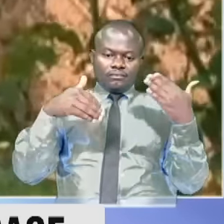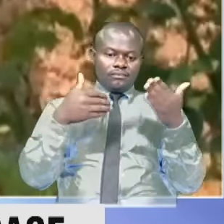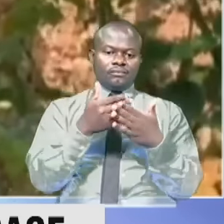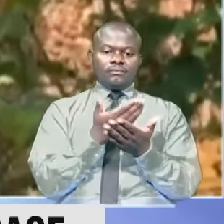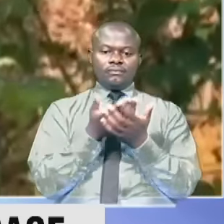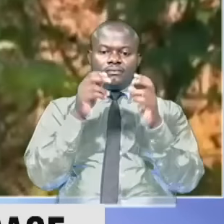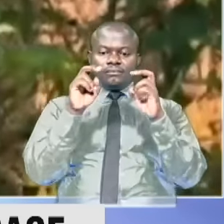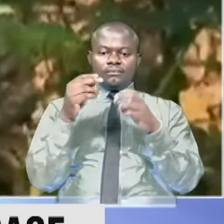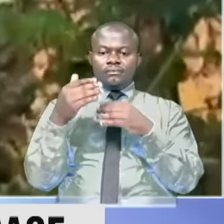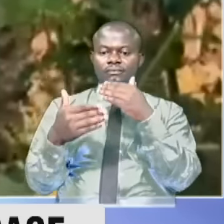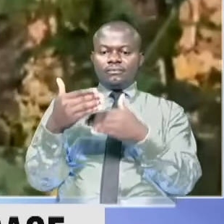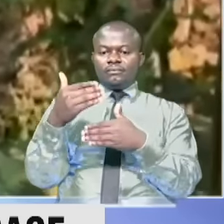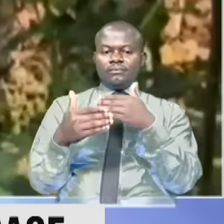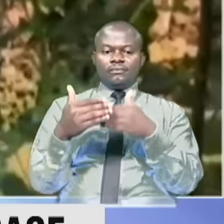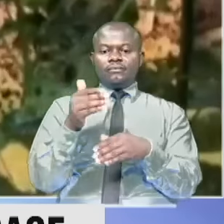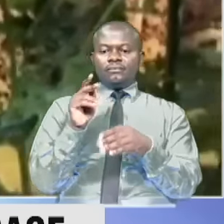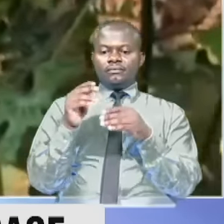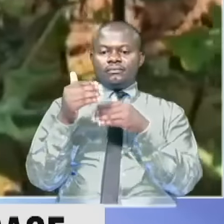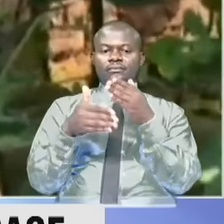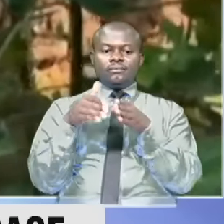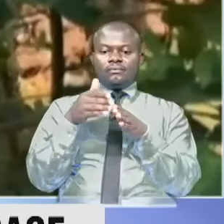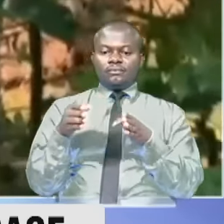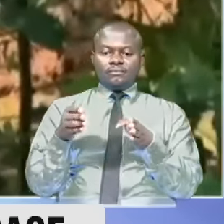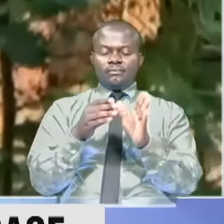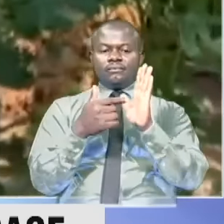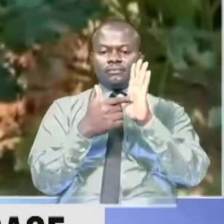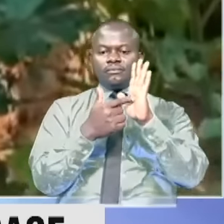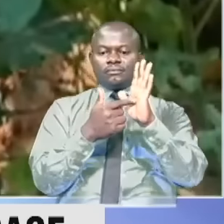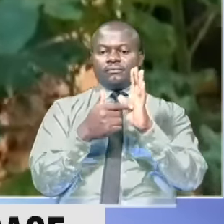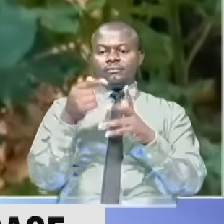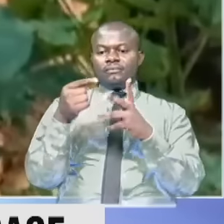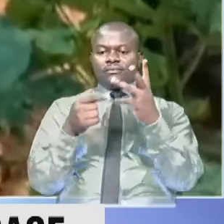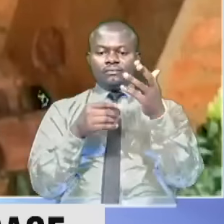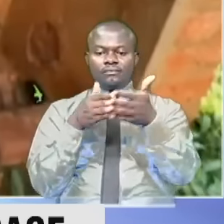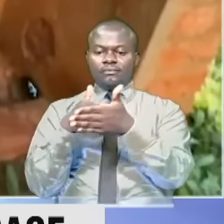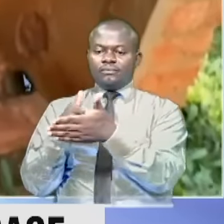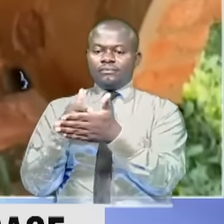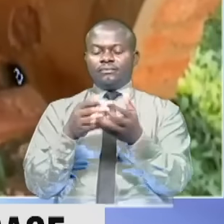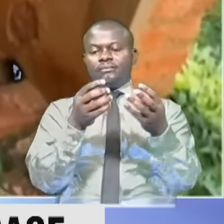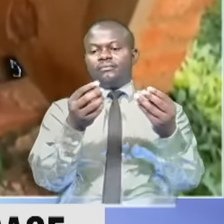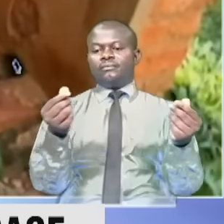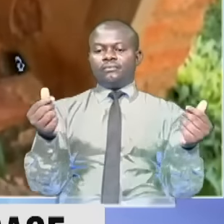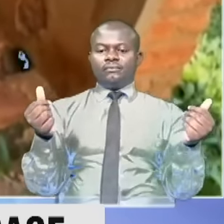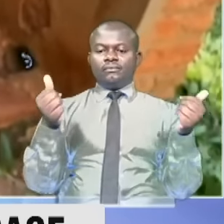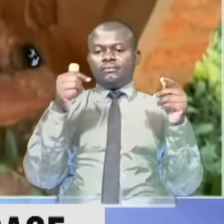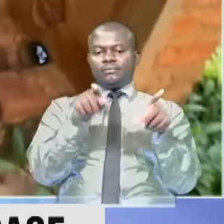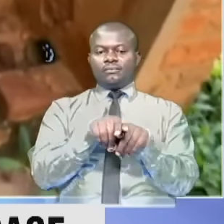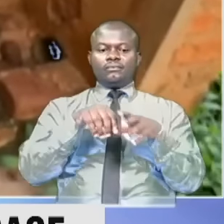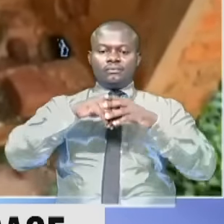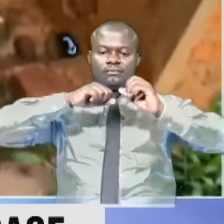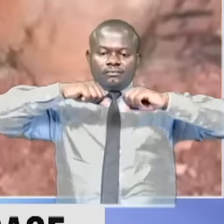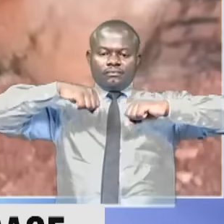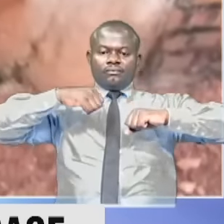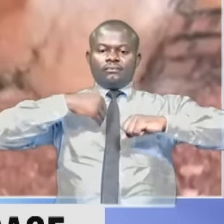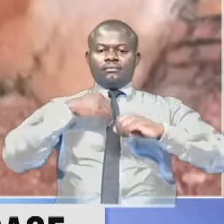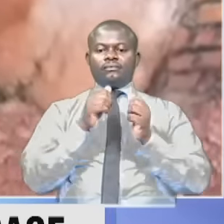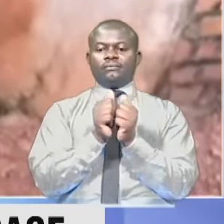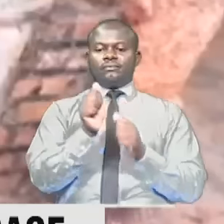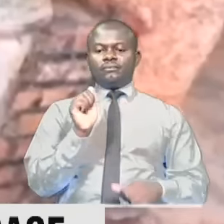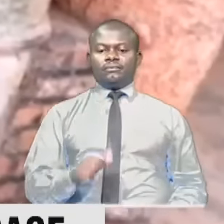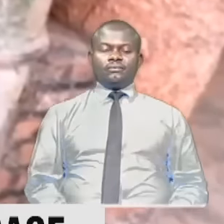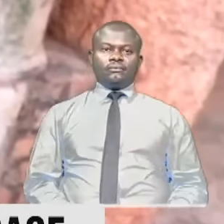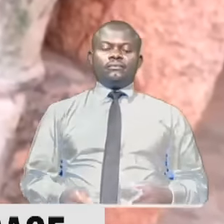ko bajya begera abarimo kubaka umuhanda bakabereka ngo dore hano iki kiratubangamiye bakagikemura nkuko biri mu masezerano dufitanye. Uyu muhanda